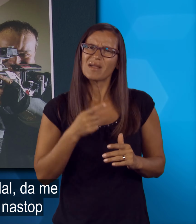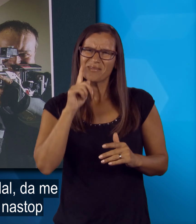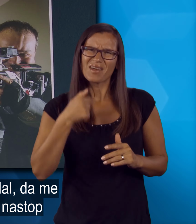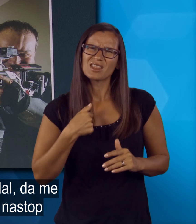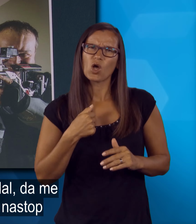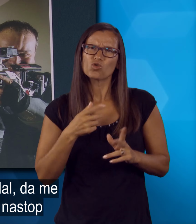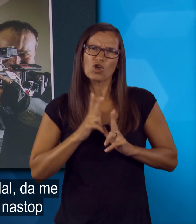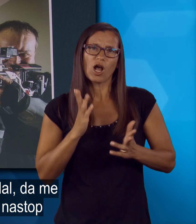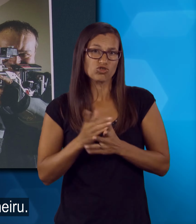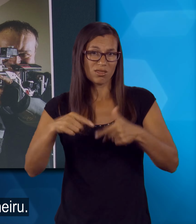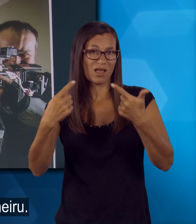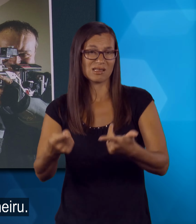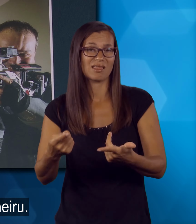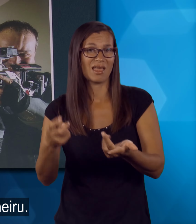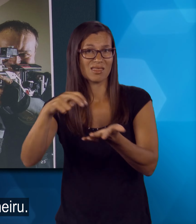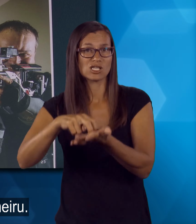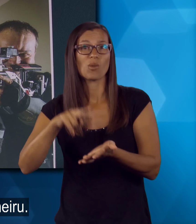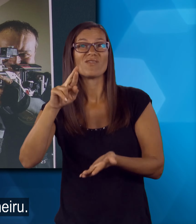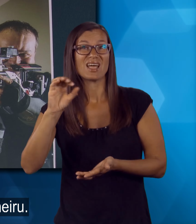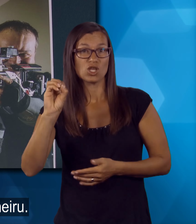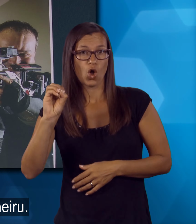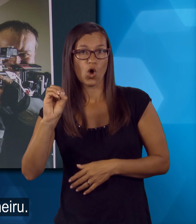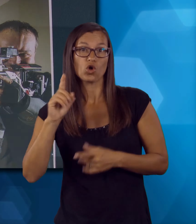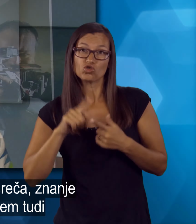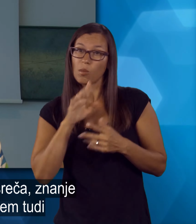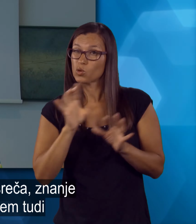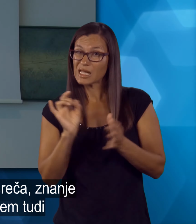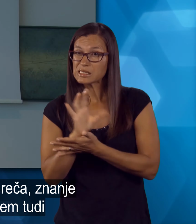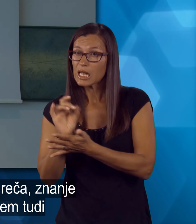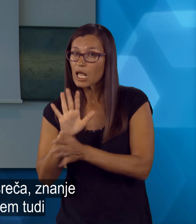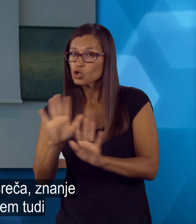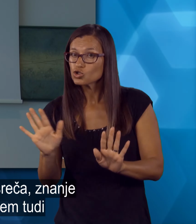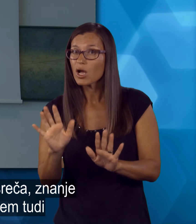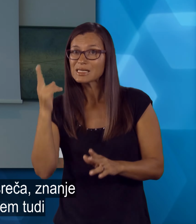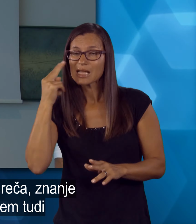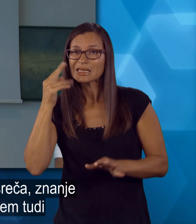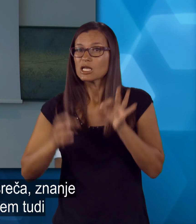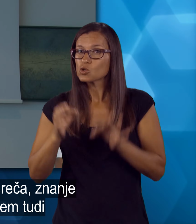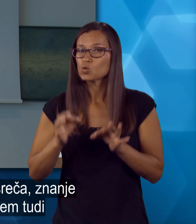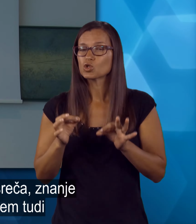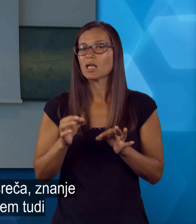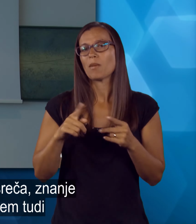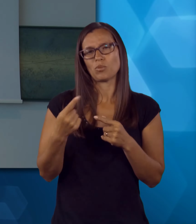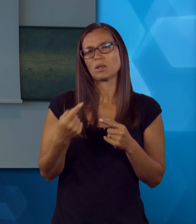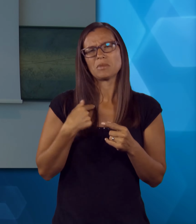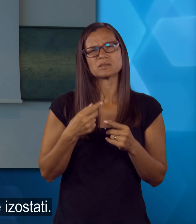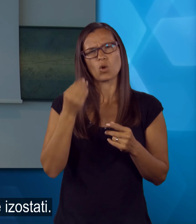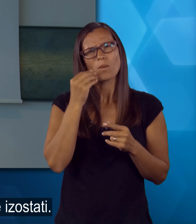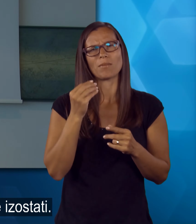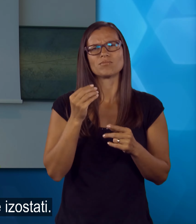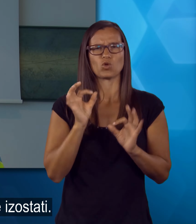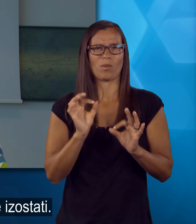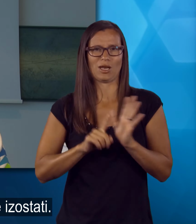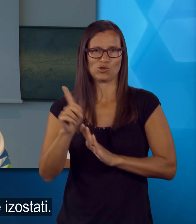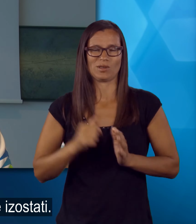naslednji nastop v Rio de Vineru, če se poklopi sreča, znanje in pa izkušnje, potem tudi